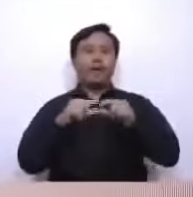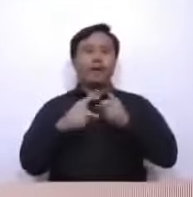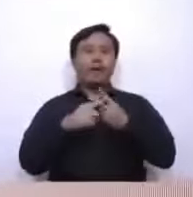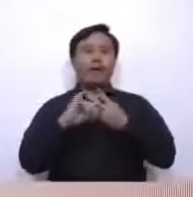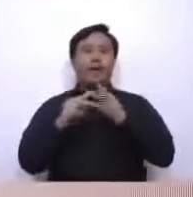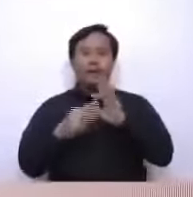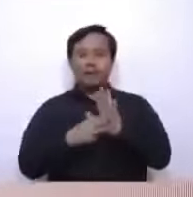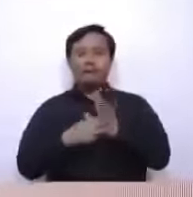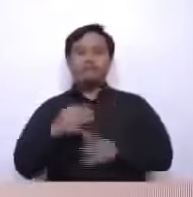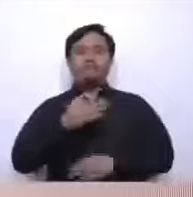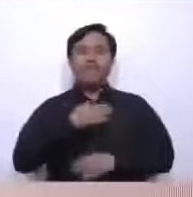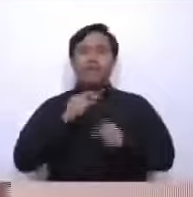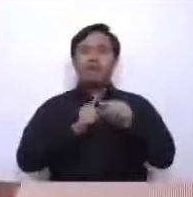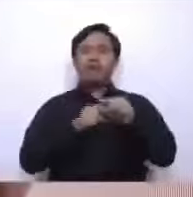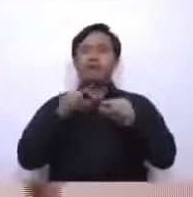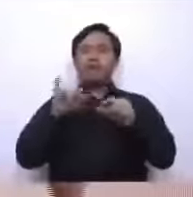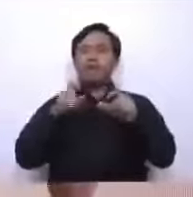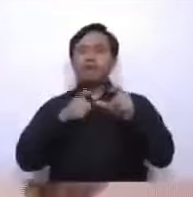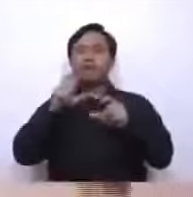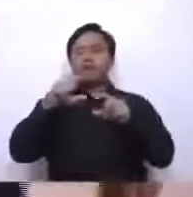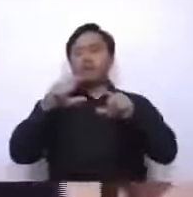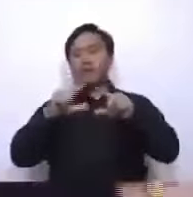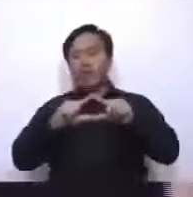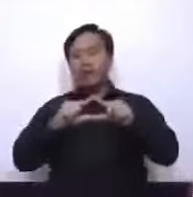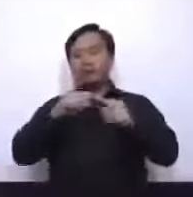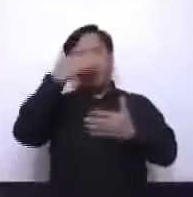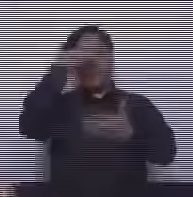Clarissa, hatur nuhun. Terima kasih. Sampai jumpa.